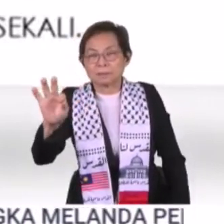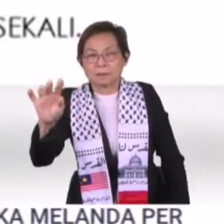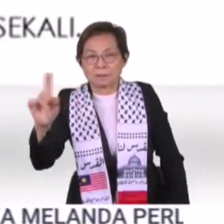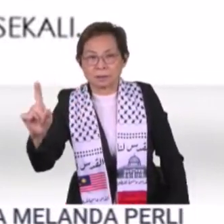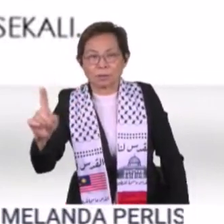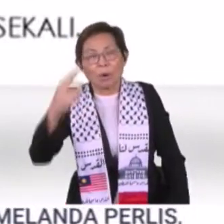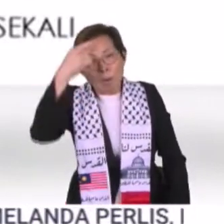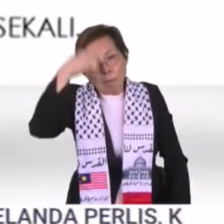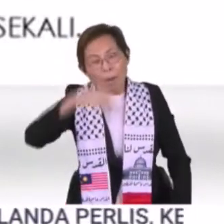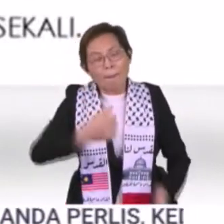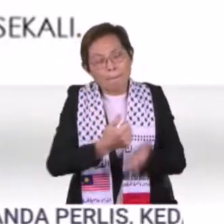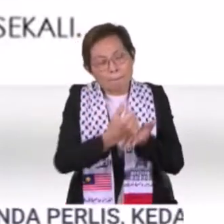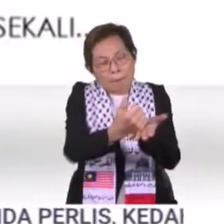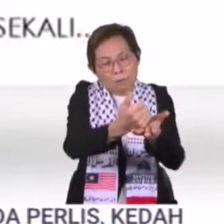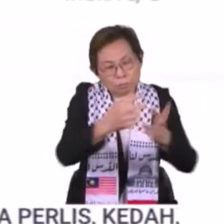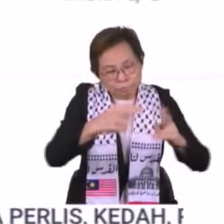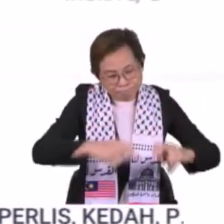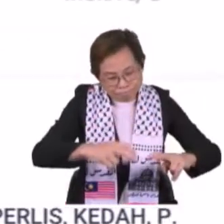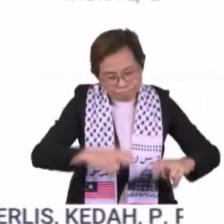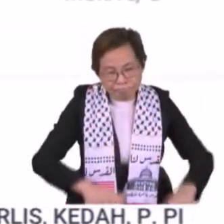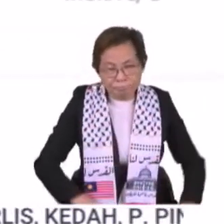01116240391 bagi membantu siasatan